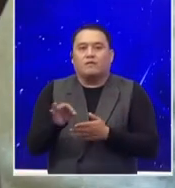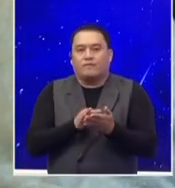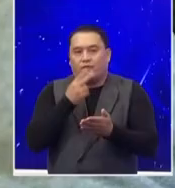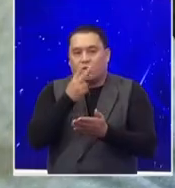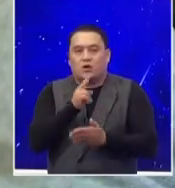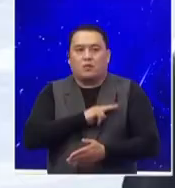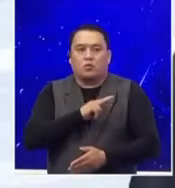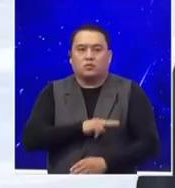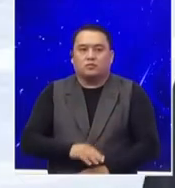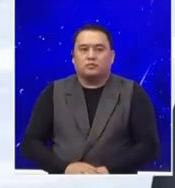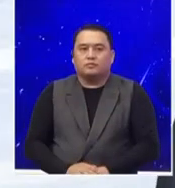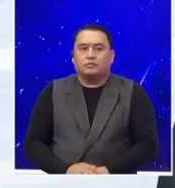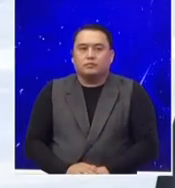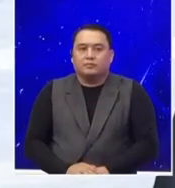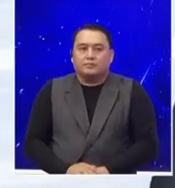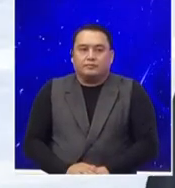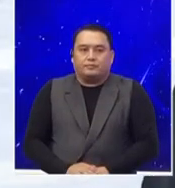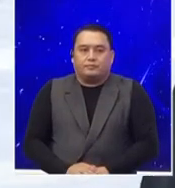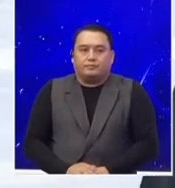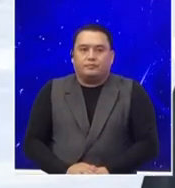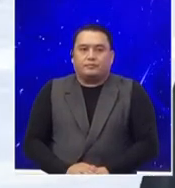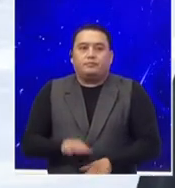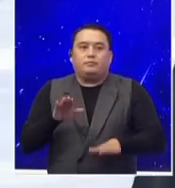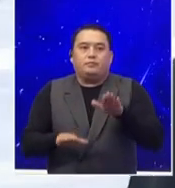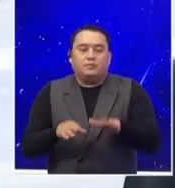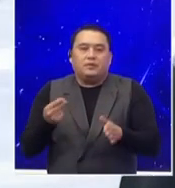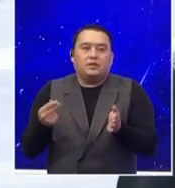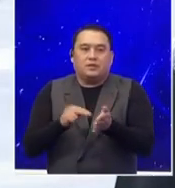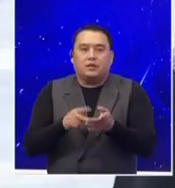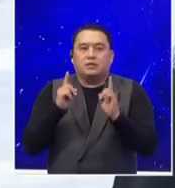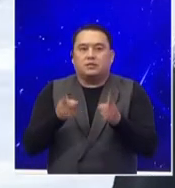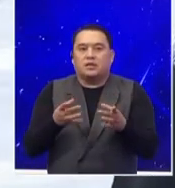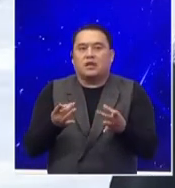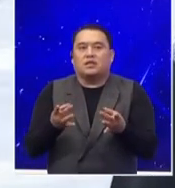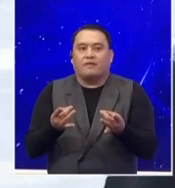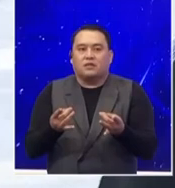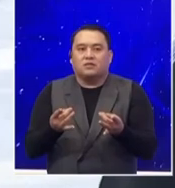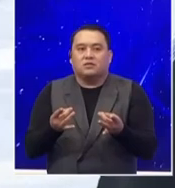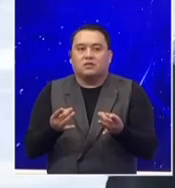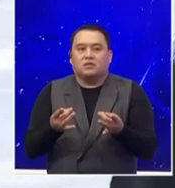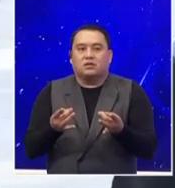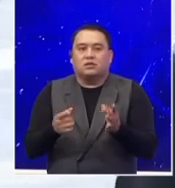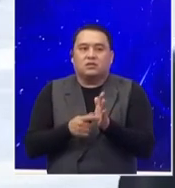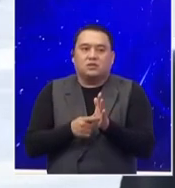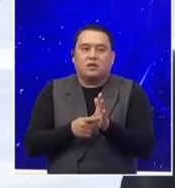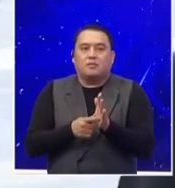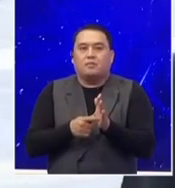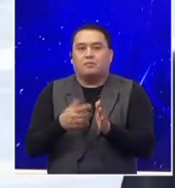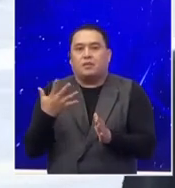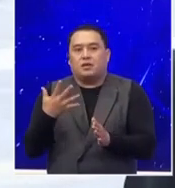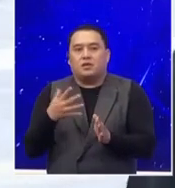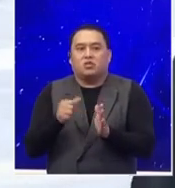фиксируются работниками. Да, цена приема варьируется согласно влажности. От 750 тенге